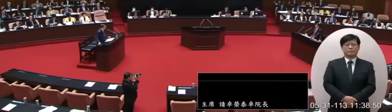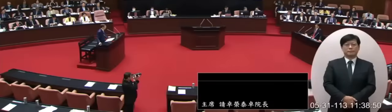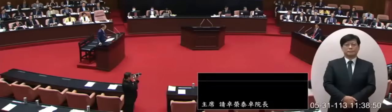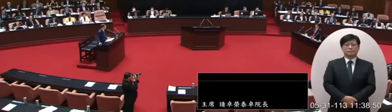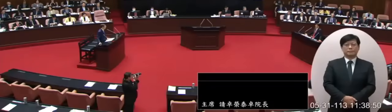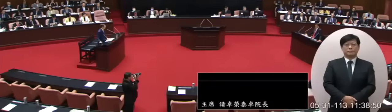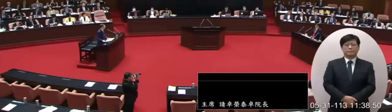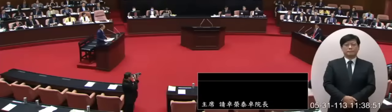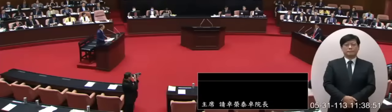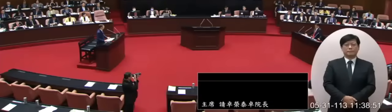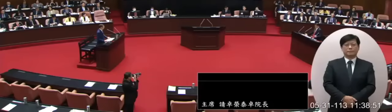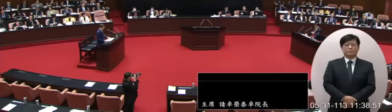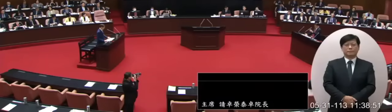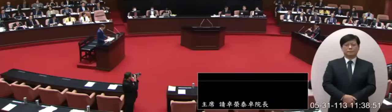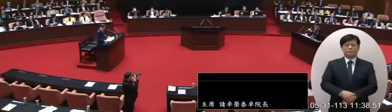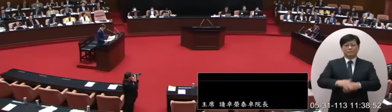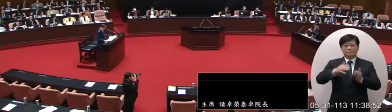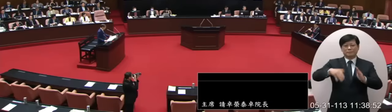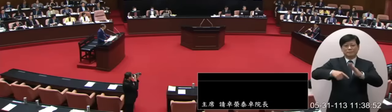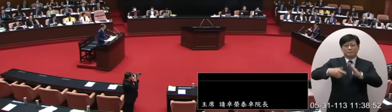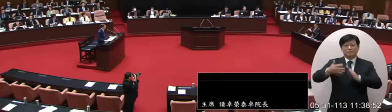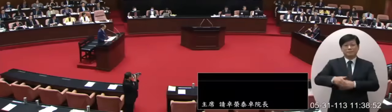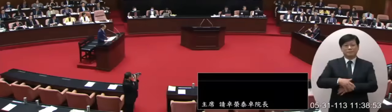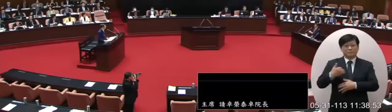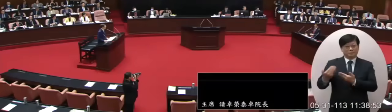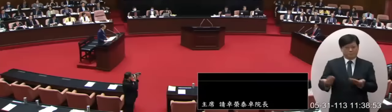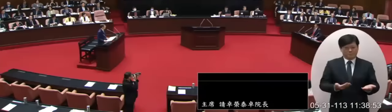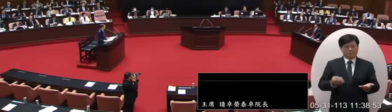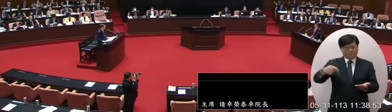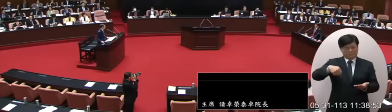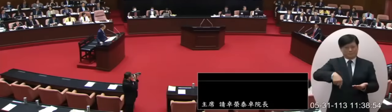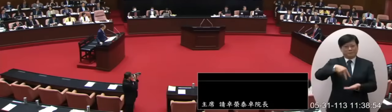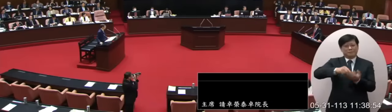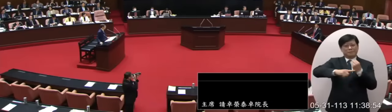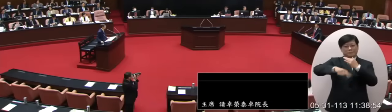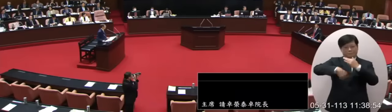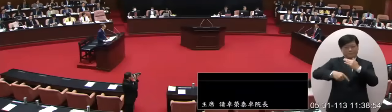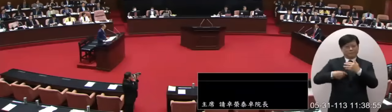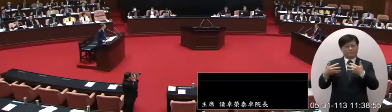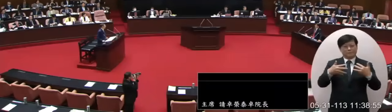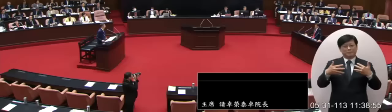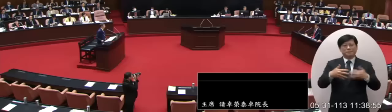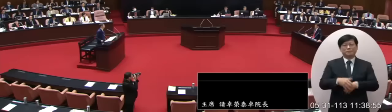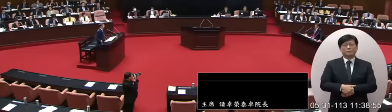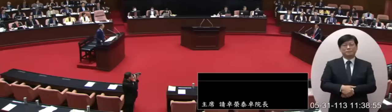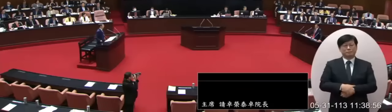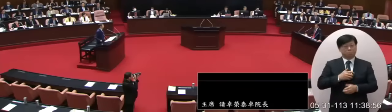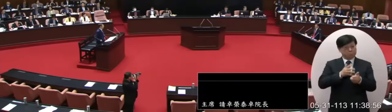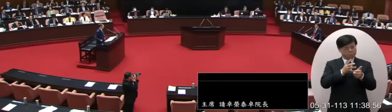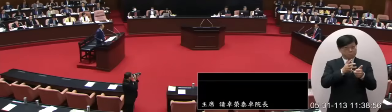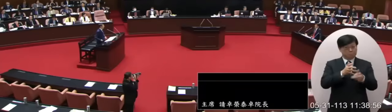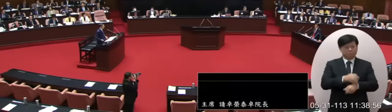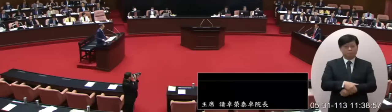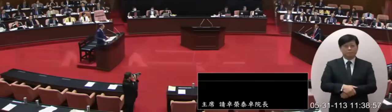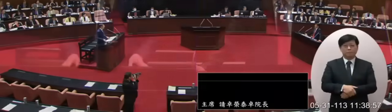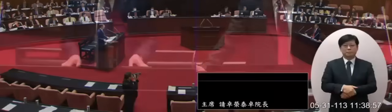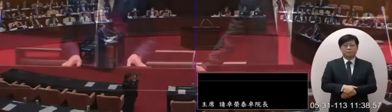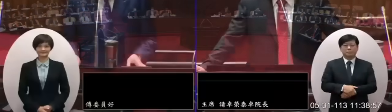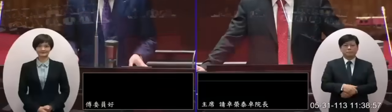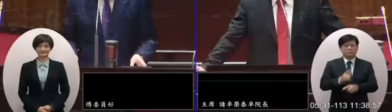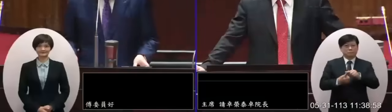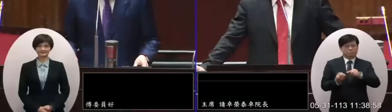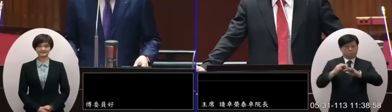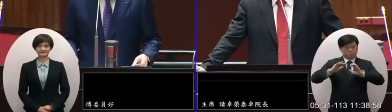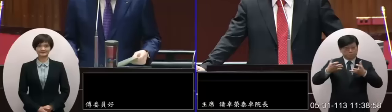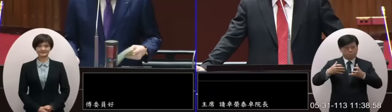副委员好， 卓院长，欢迎您到立法院来 备询。 请问一下，中